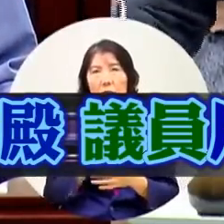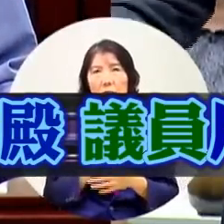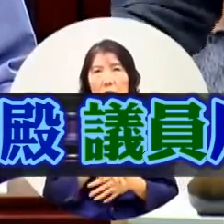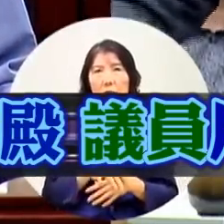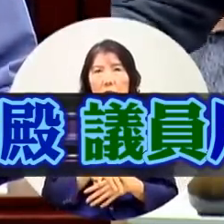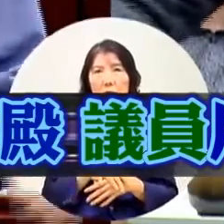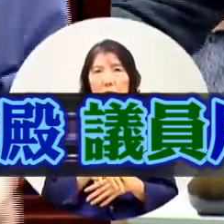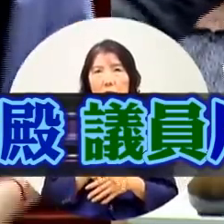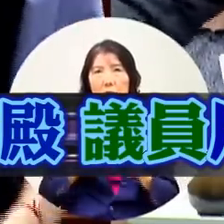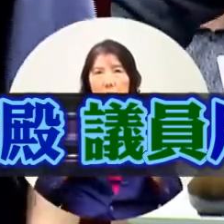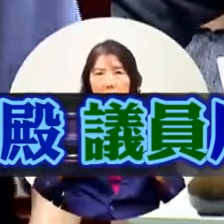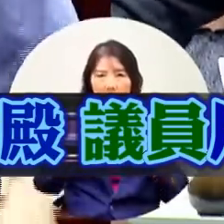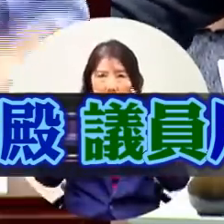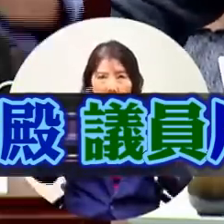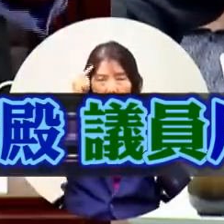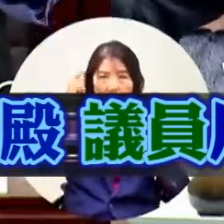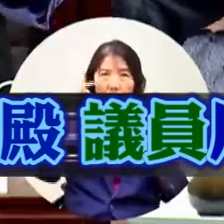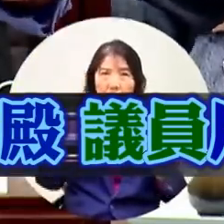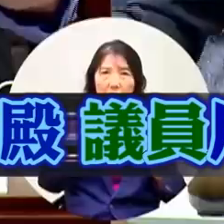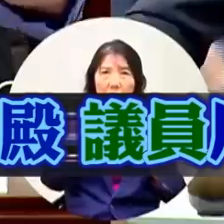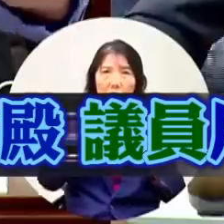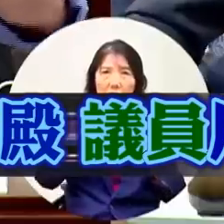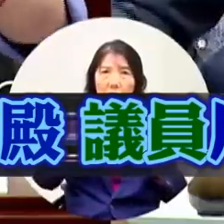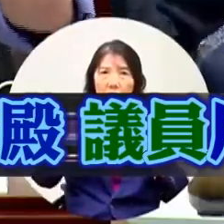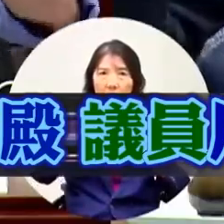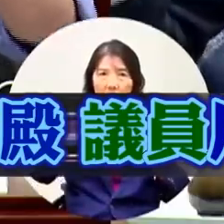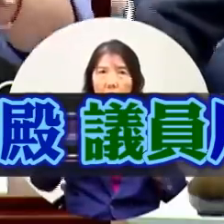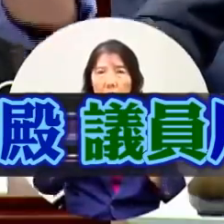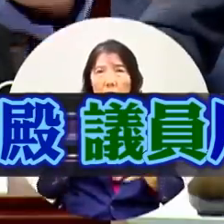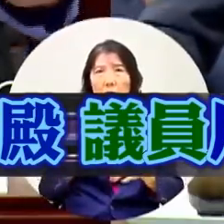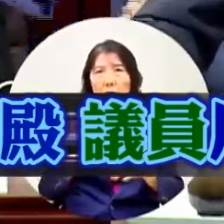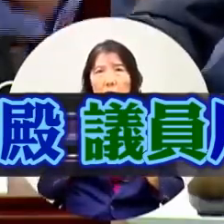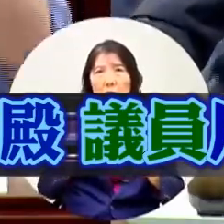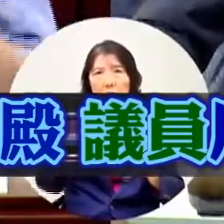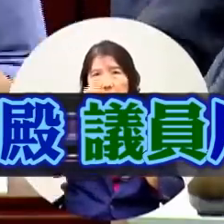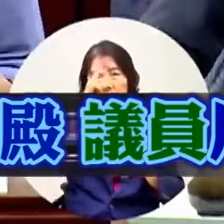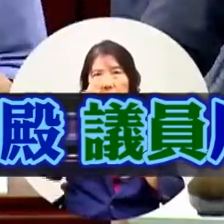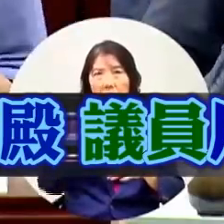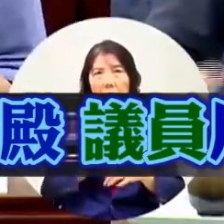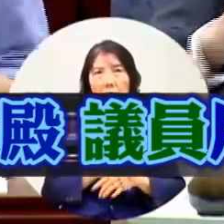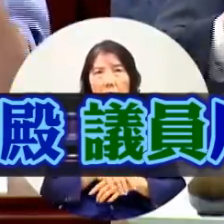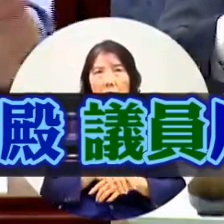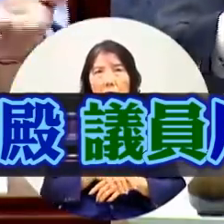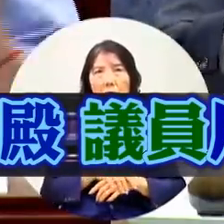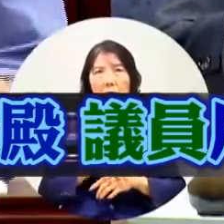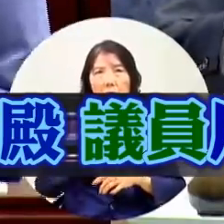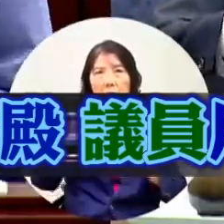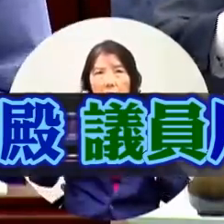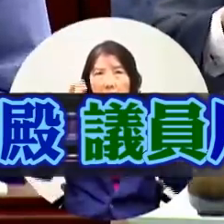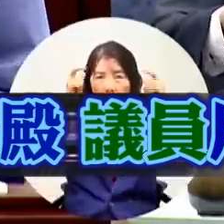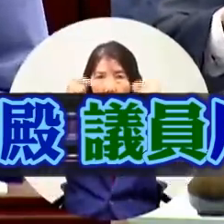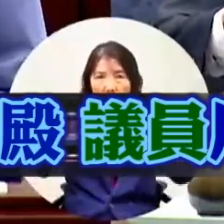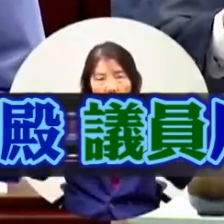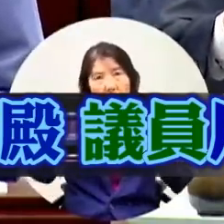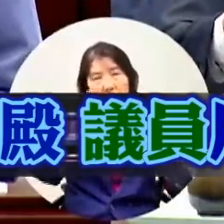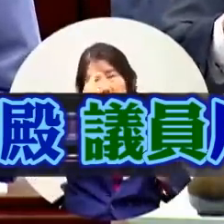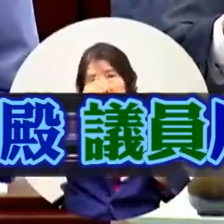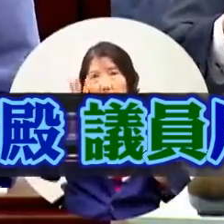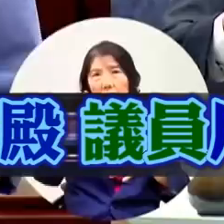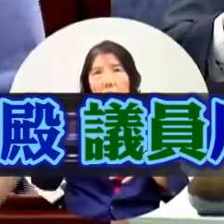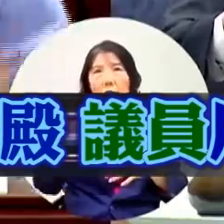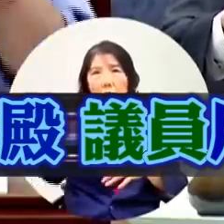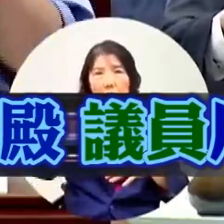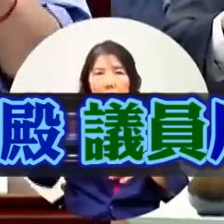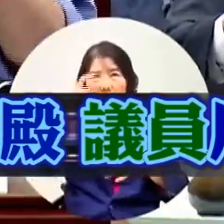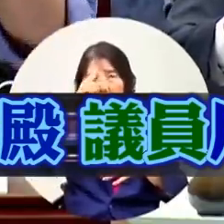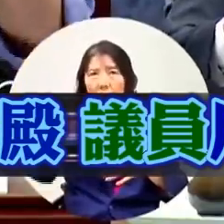的桥头科学园区， 林志宏议员，你希望不希望高雄发大财嘛？ 好，希望高雄发大财，大家都希望。问题是你要怎